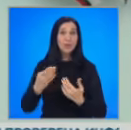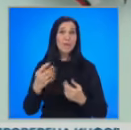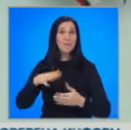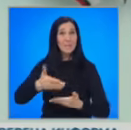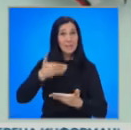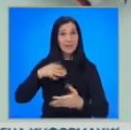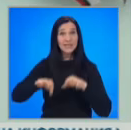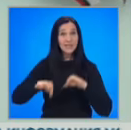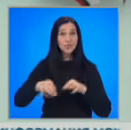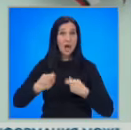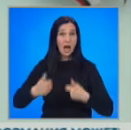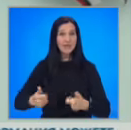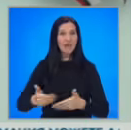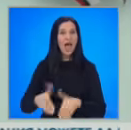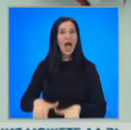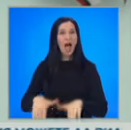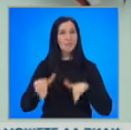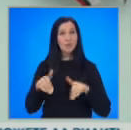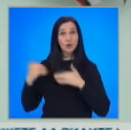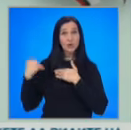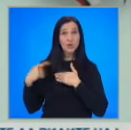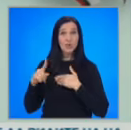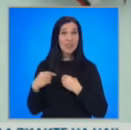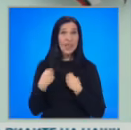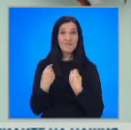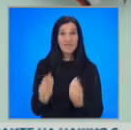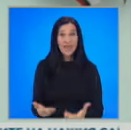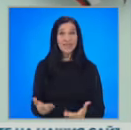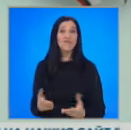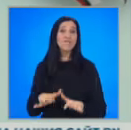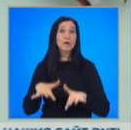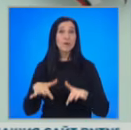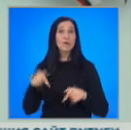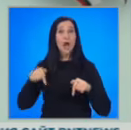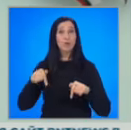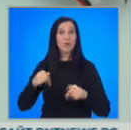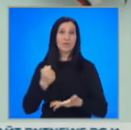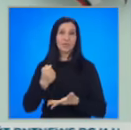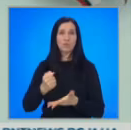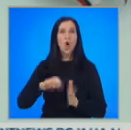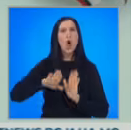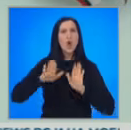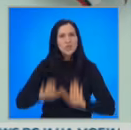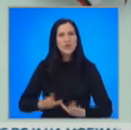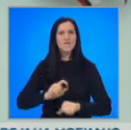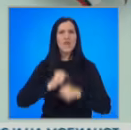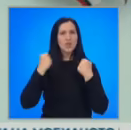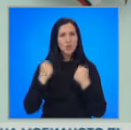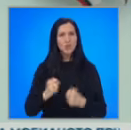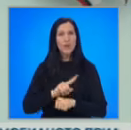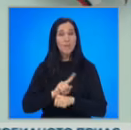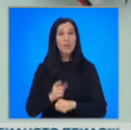абдикира от отговорност и не внесе в парламент актуализация на бюджета. Остави в най-трудния момент